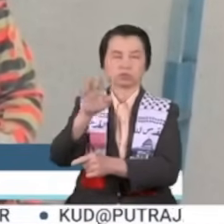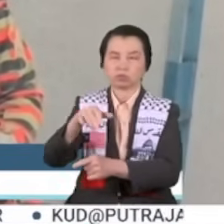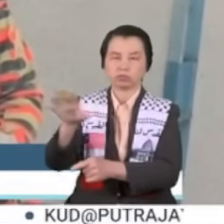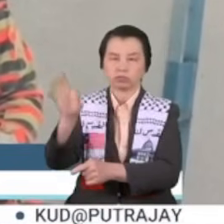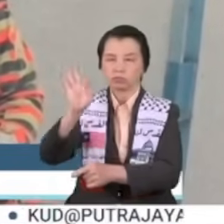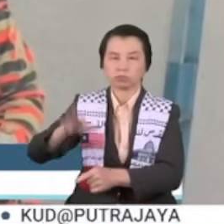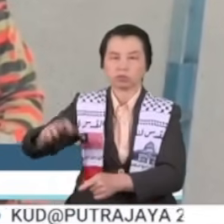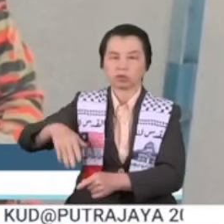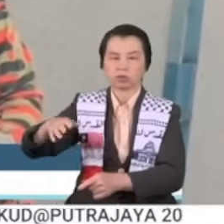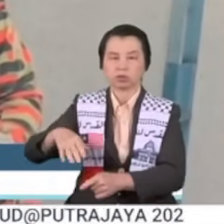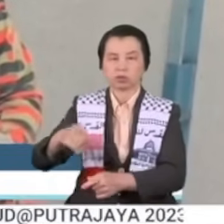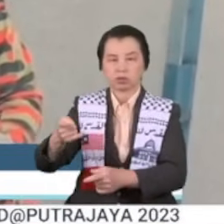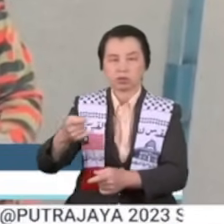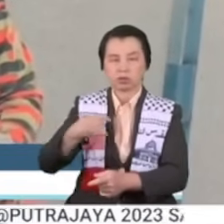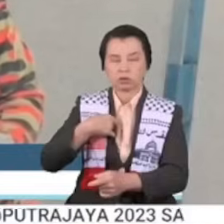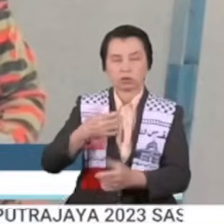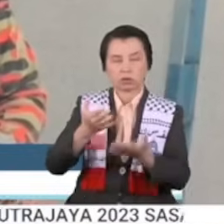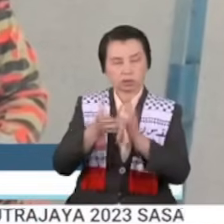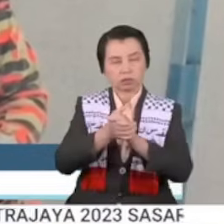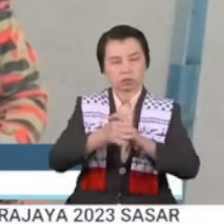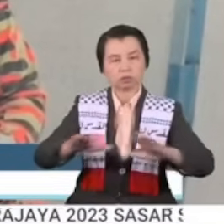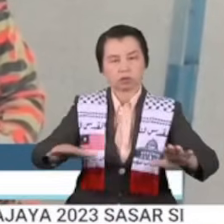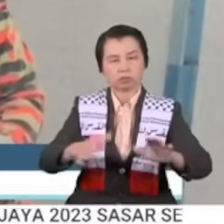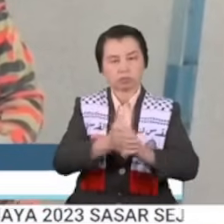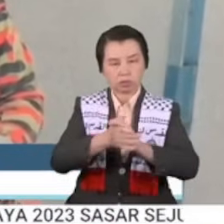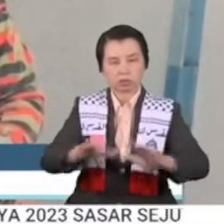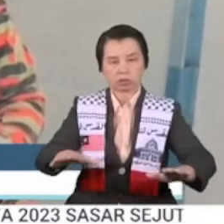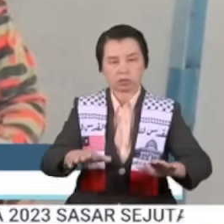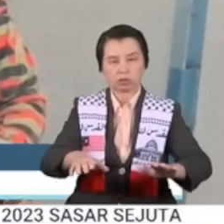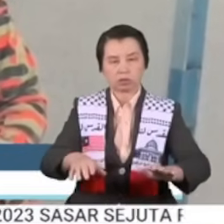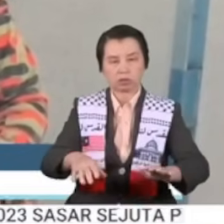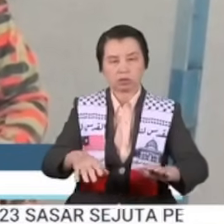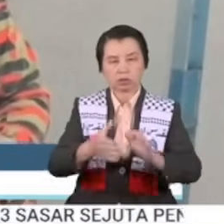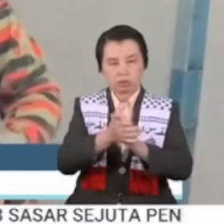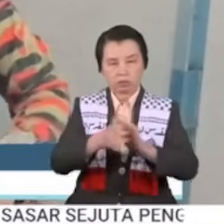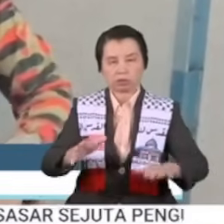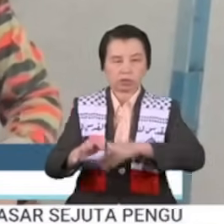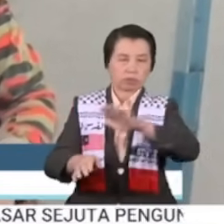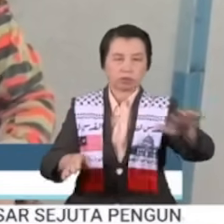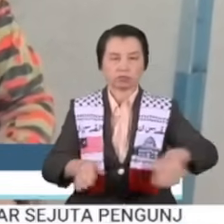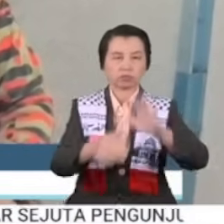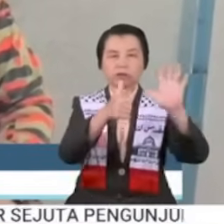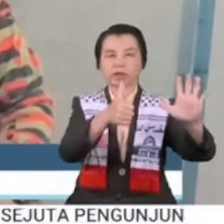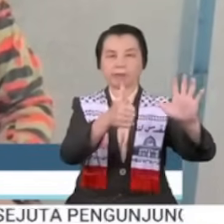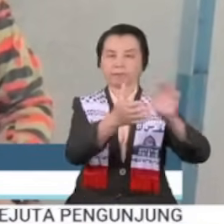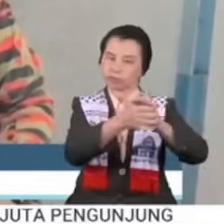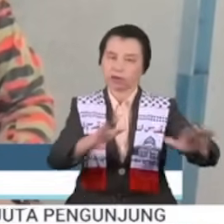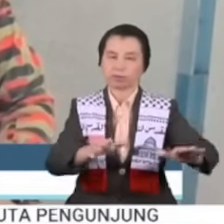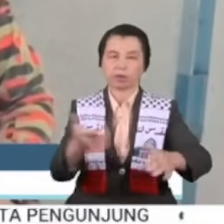yang selamat yang selamatat yang selamat yang selamatkan semua sekali enam lah